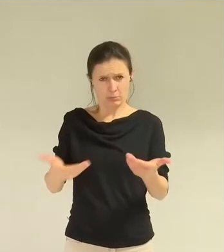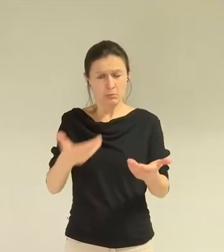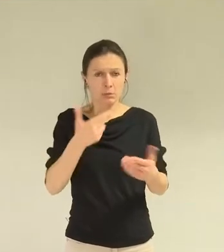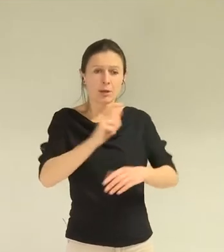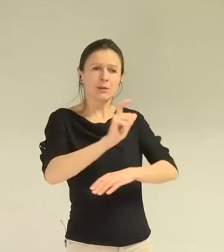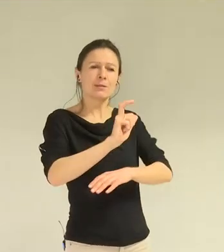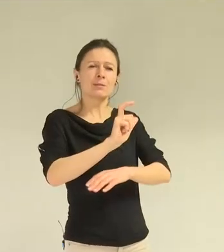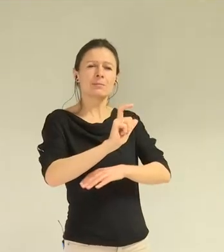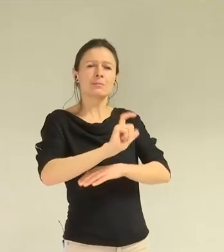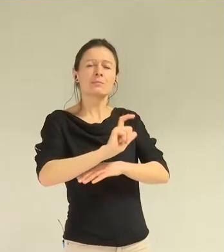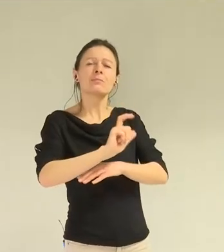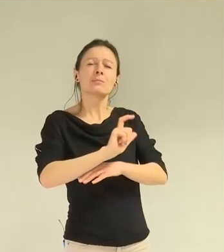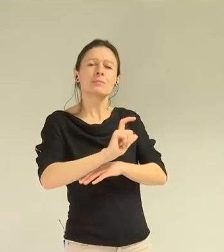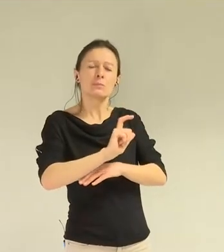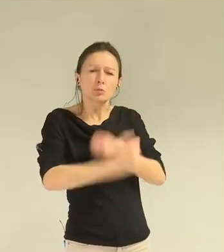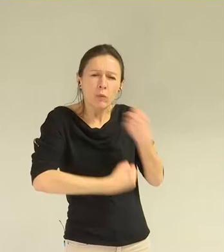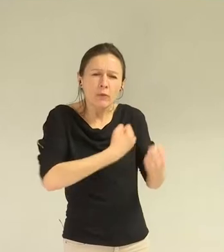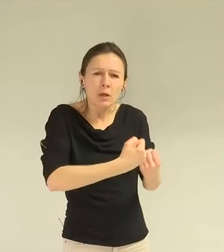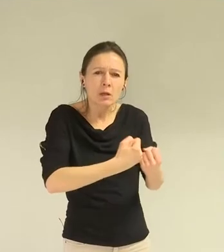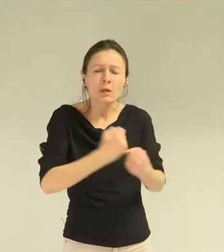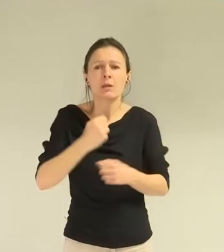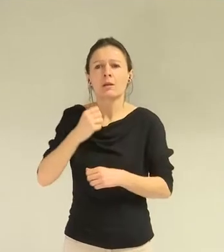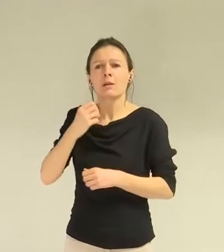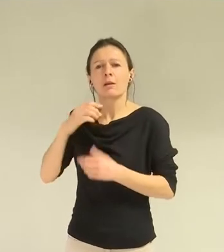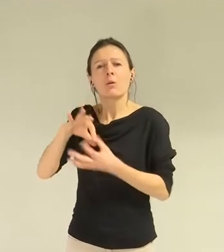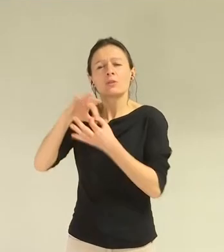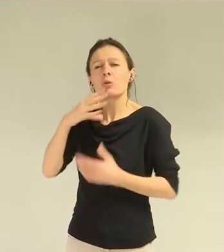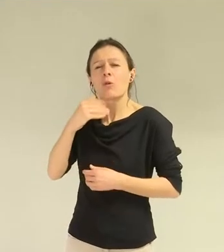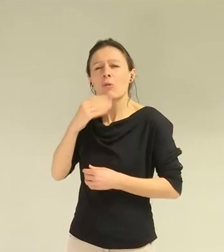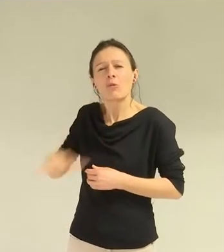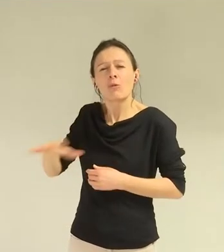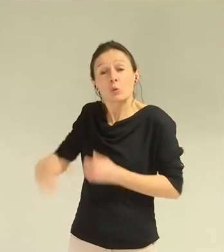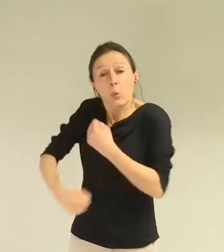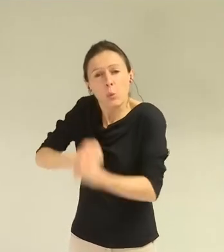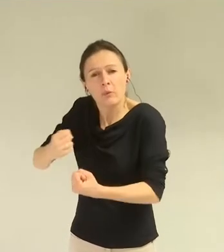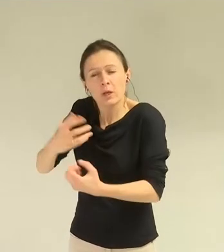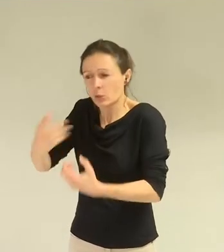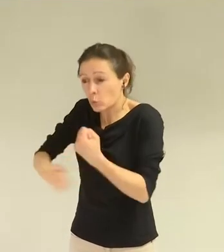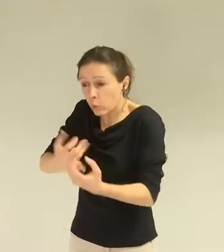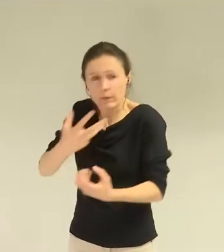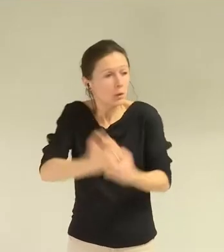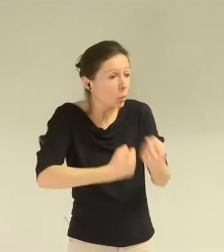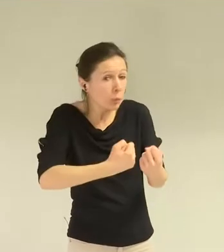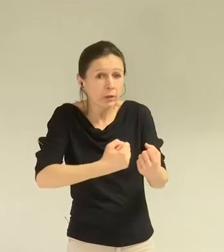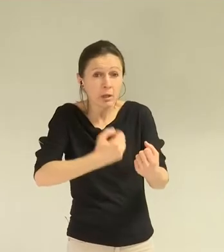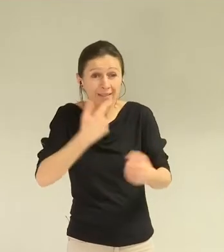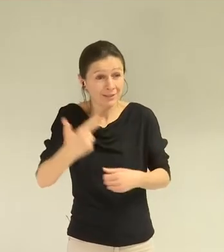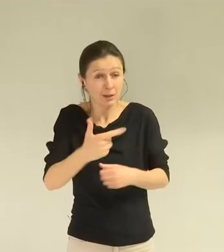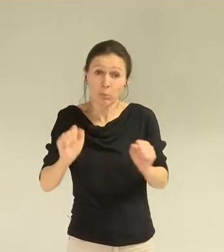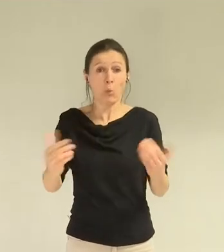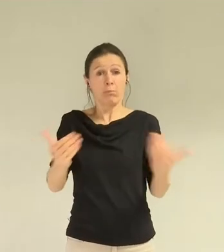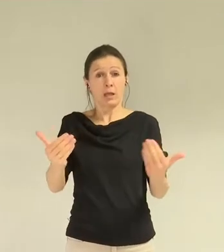musulmans souffrent leurs souffrances et le sort que l'histoire leur a réservé ou leur réserve peut être comparée